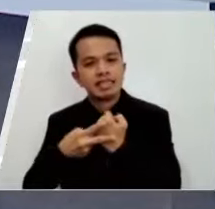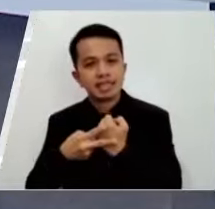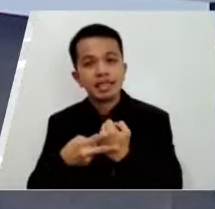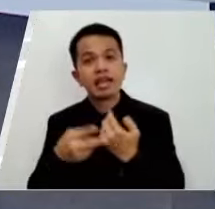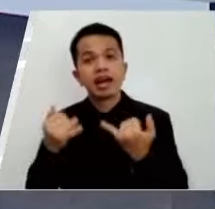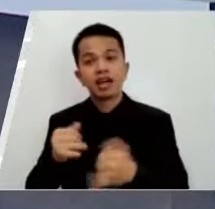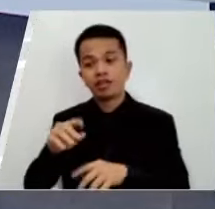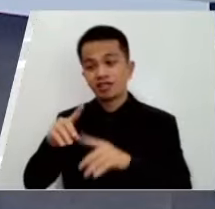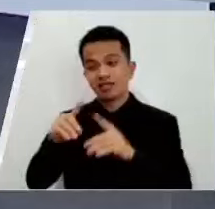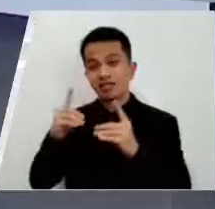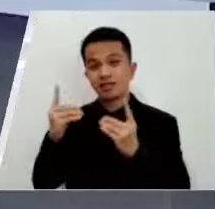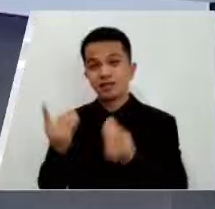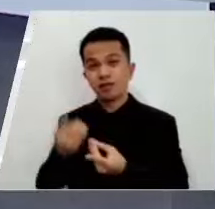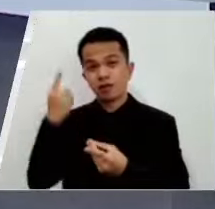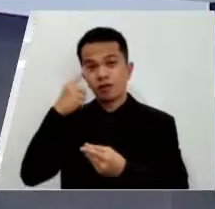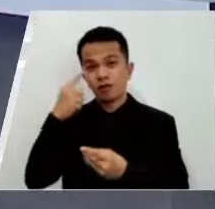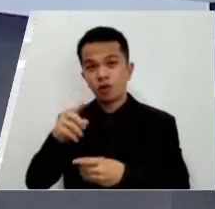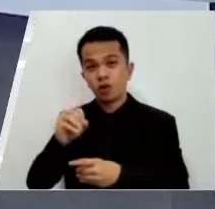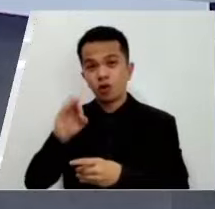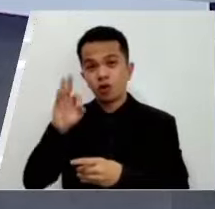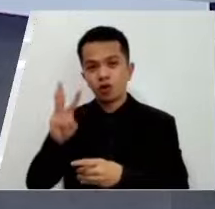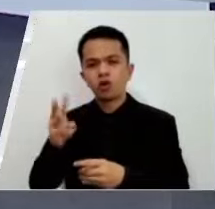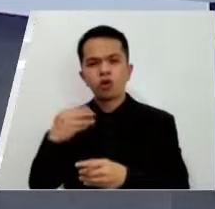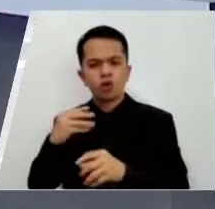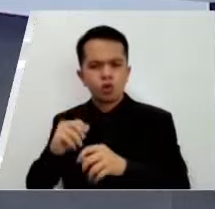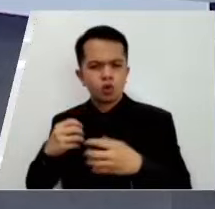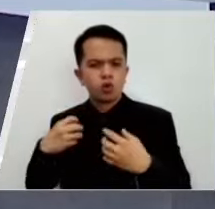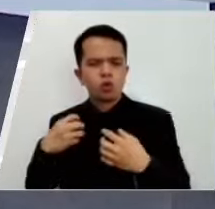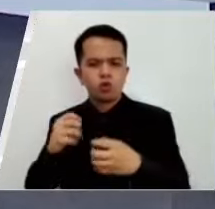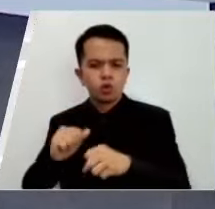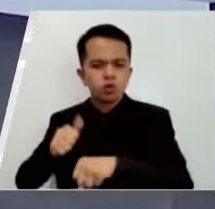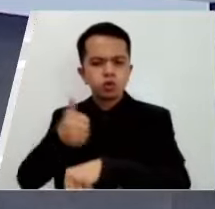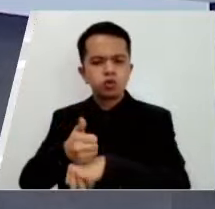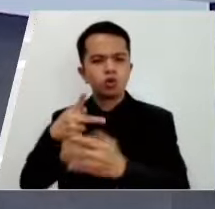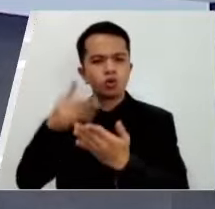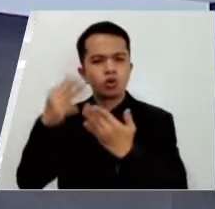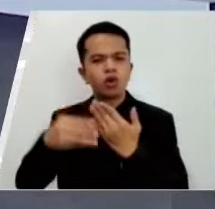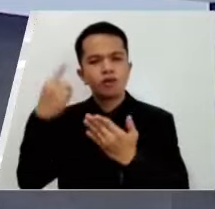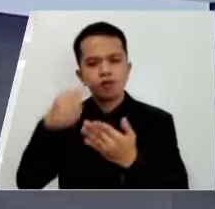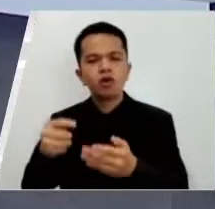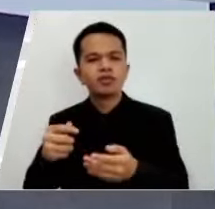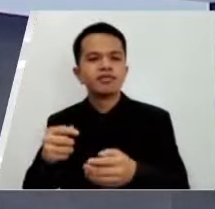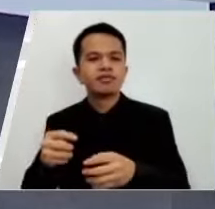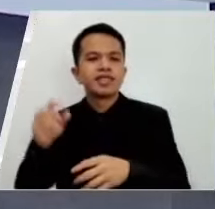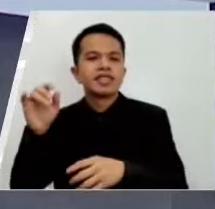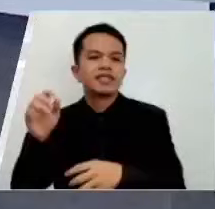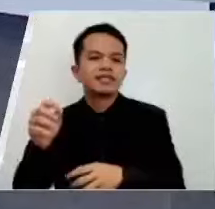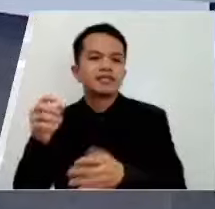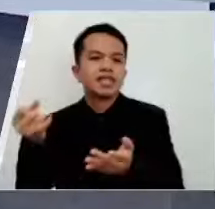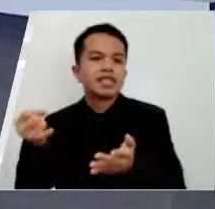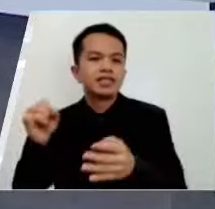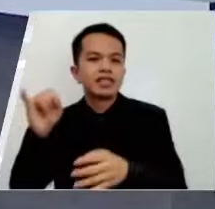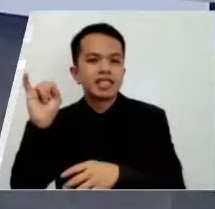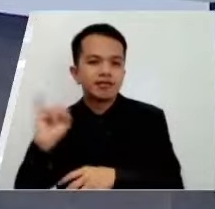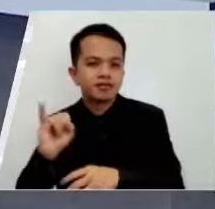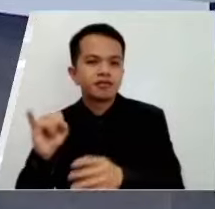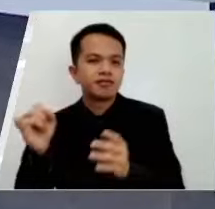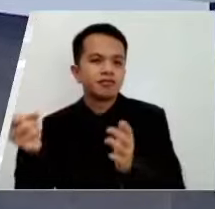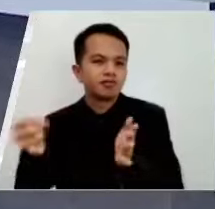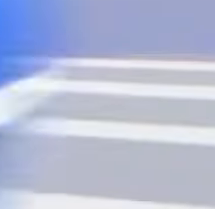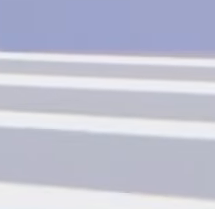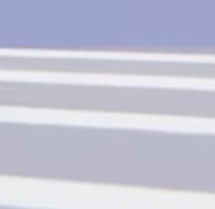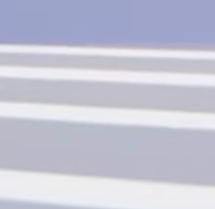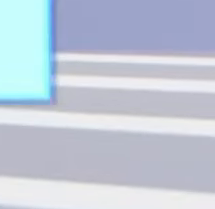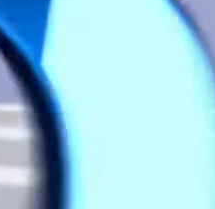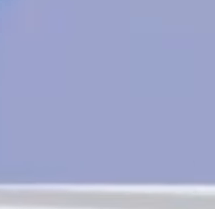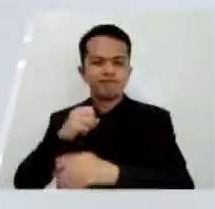Migrant Workers pinalakas ang programa para turuan ng mga OFW na mag-invest at umiwas sa scam. Saksi si JP